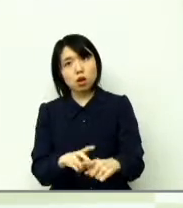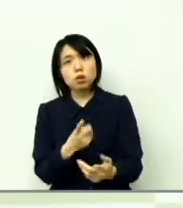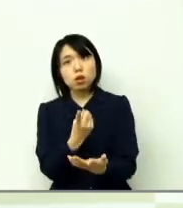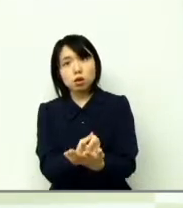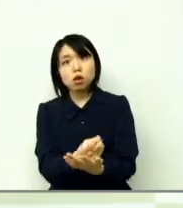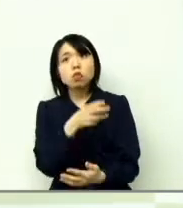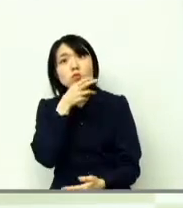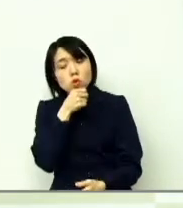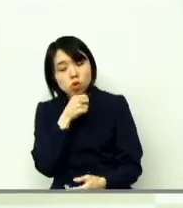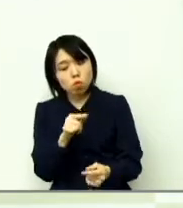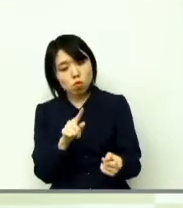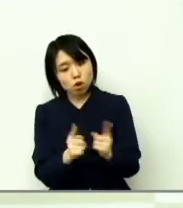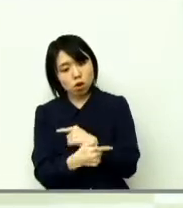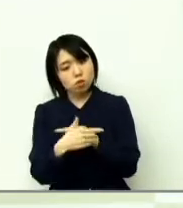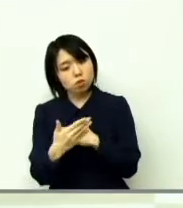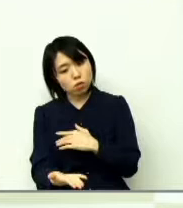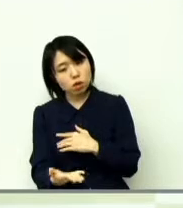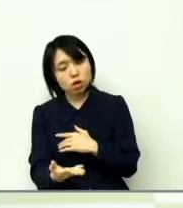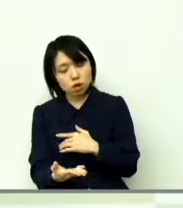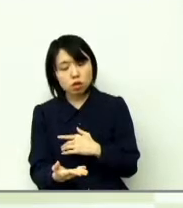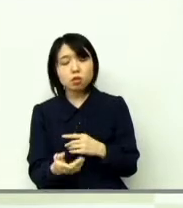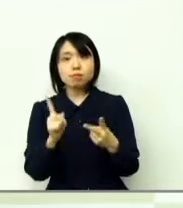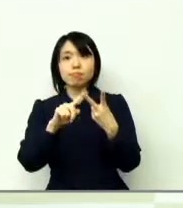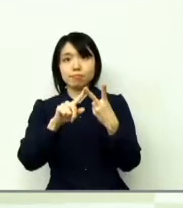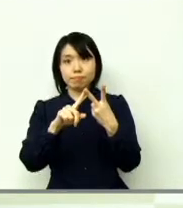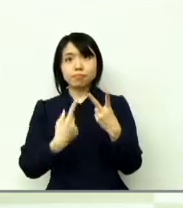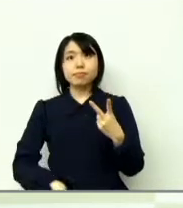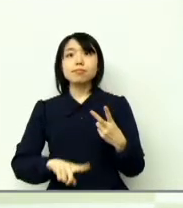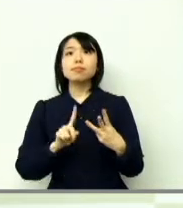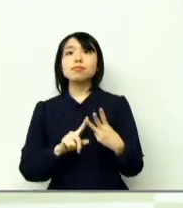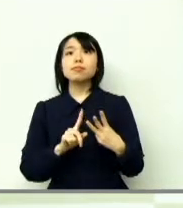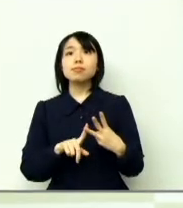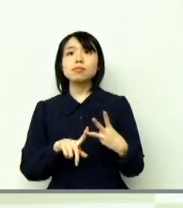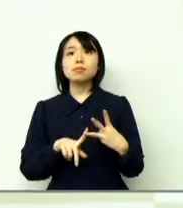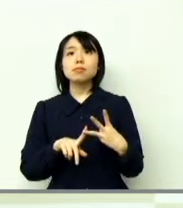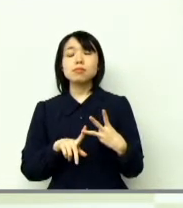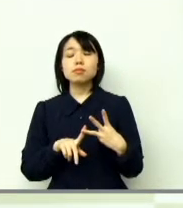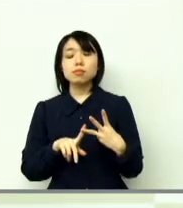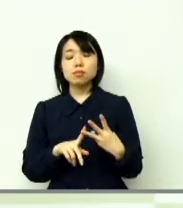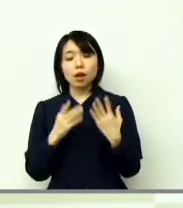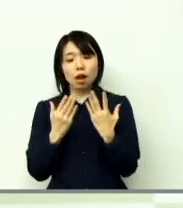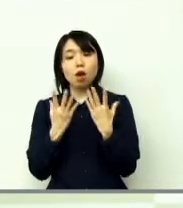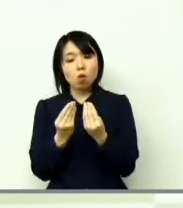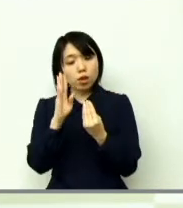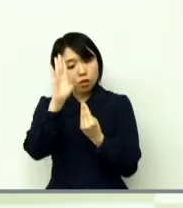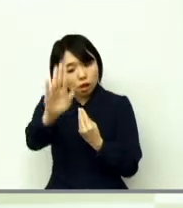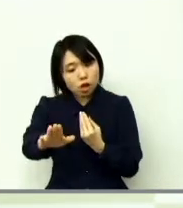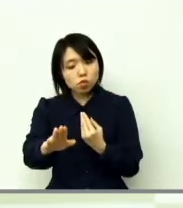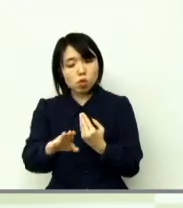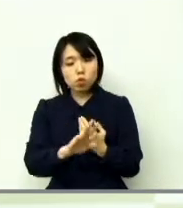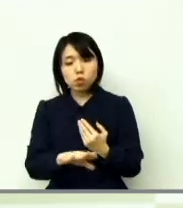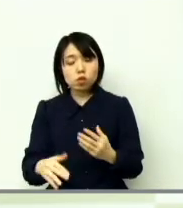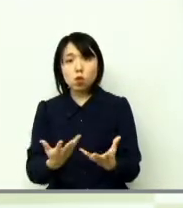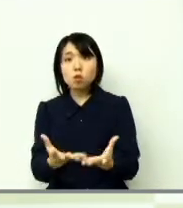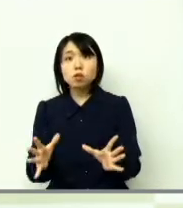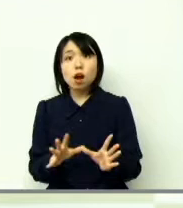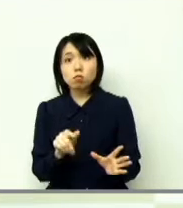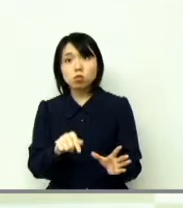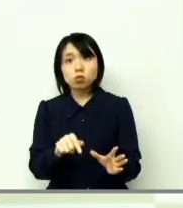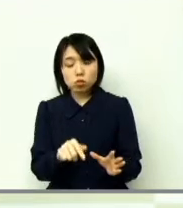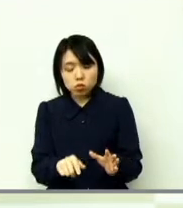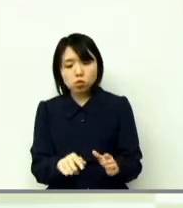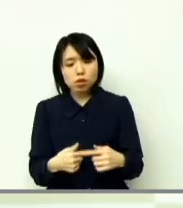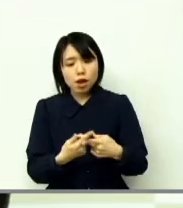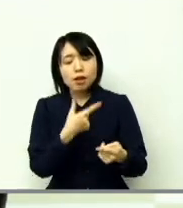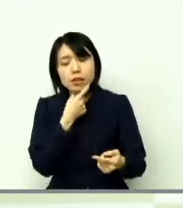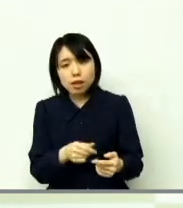かお聞かせください。3点目、最後になります。放課後児童クラブの待機児童数について、市